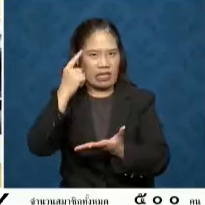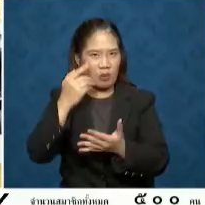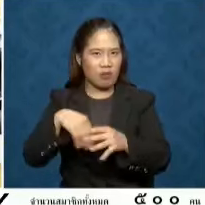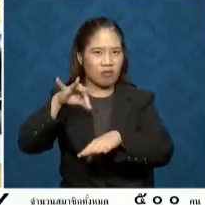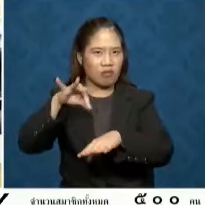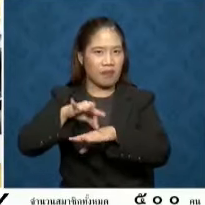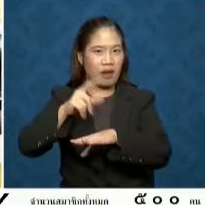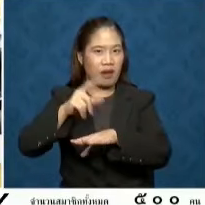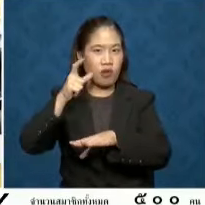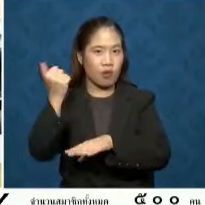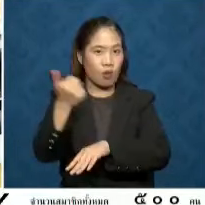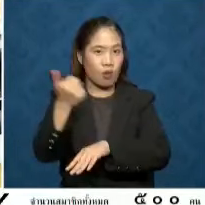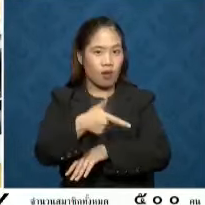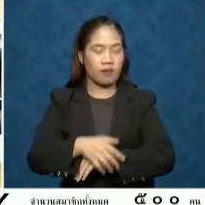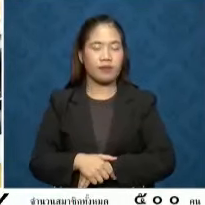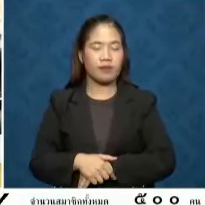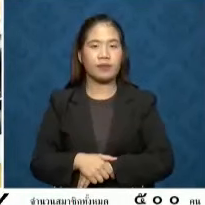ว่า